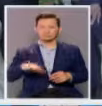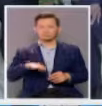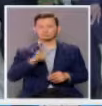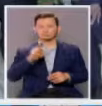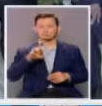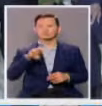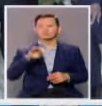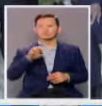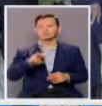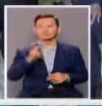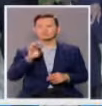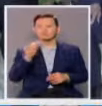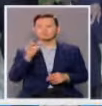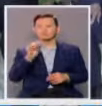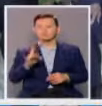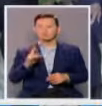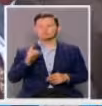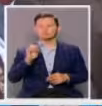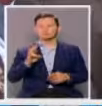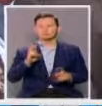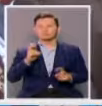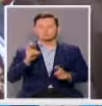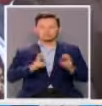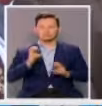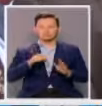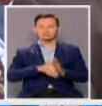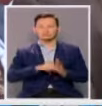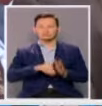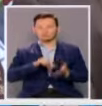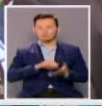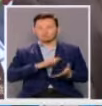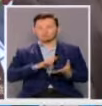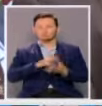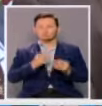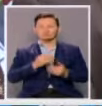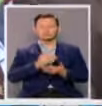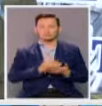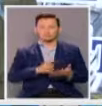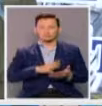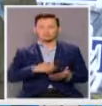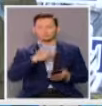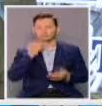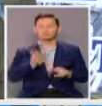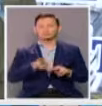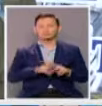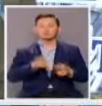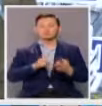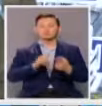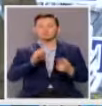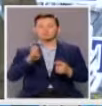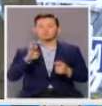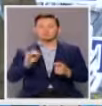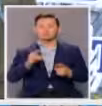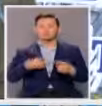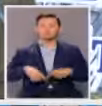Комсомол, Қошқар, Тентексор, кен алаңдары іске қосылды. Мұның барлығы жеңіс таңын жақындата түсті. Бұл жөнде Ембі Мұнайгаз